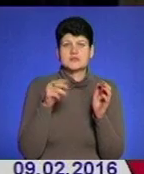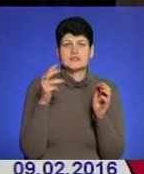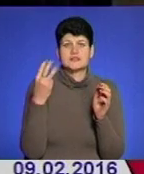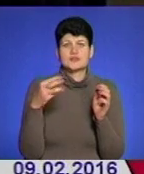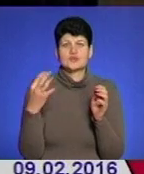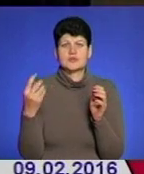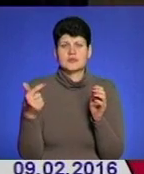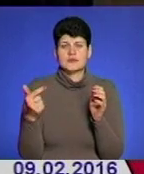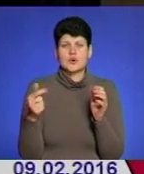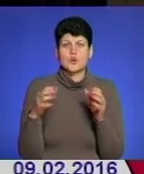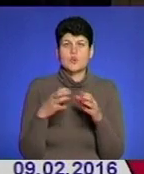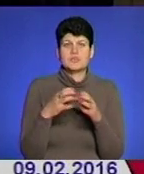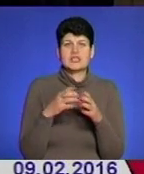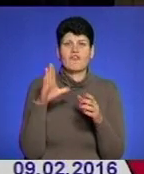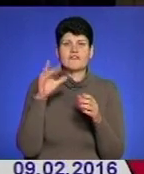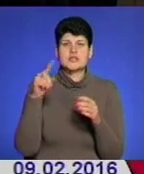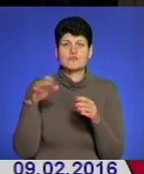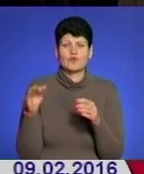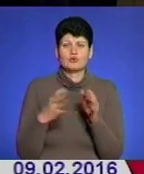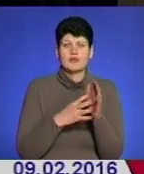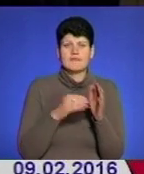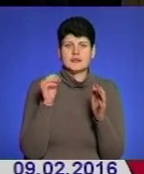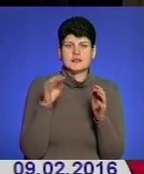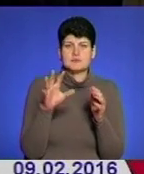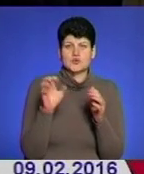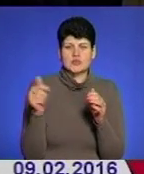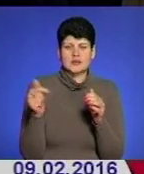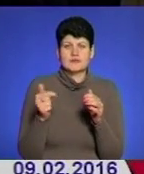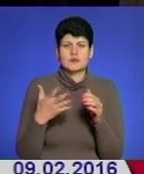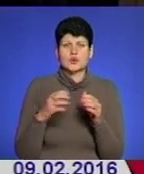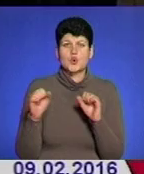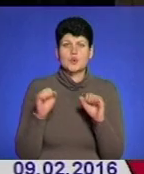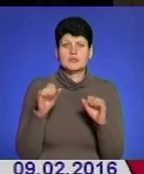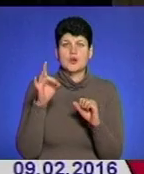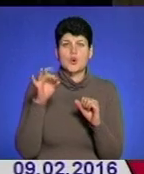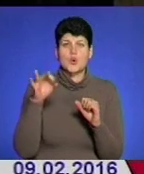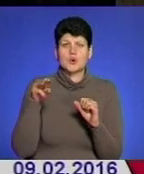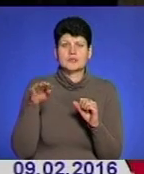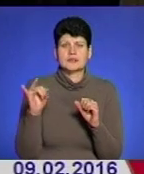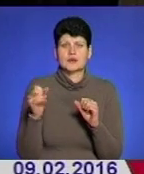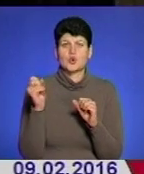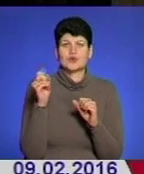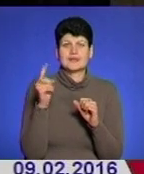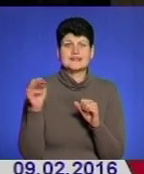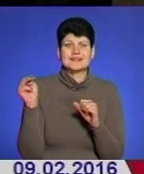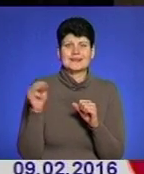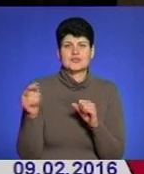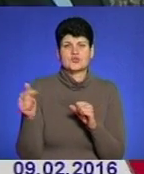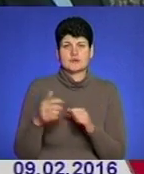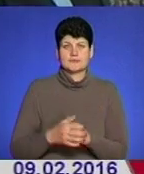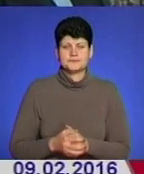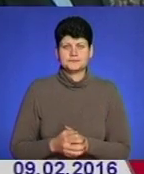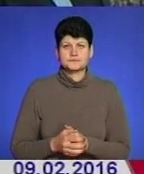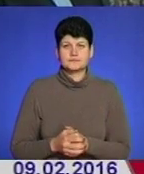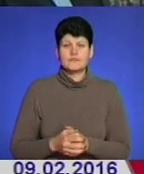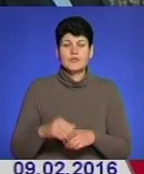8034 гривень, командир взводу 9500 гривень, командир роти 11000 гривень.